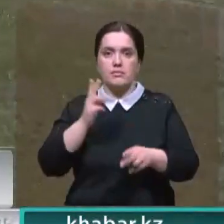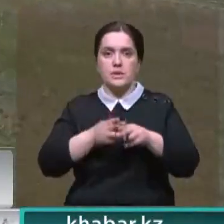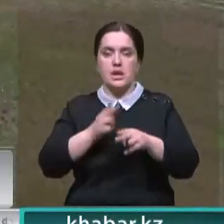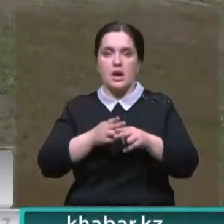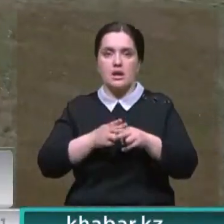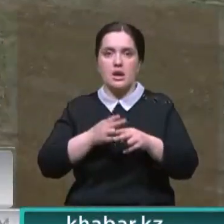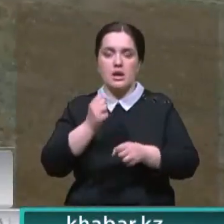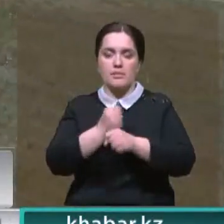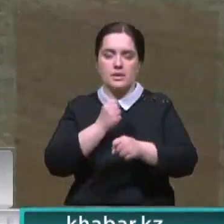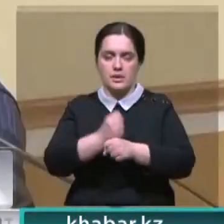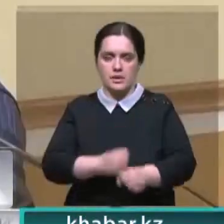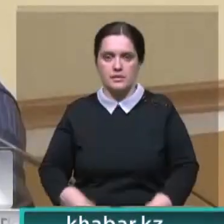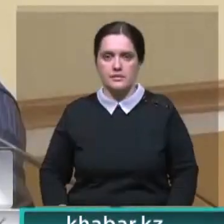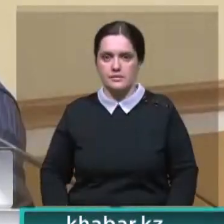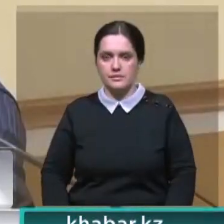металлопрокат.